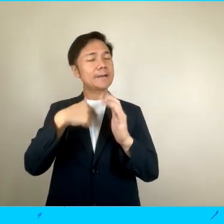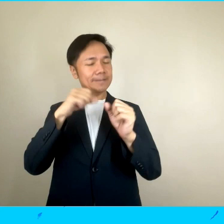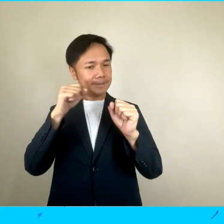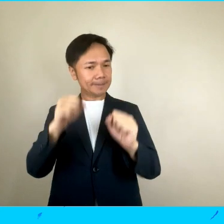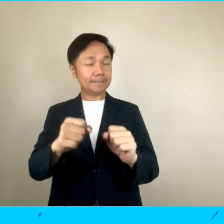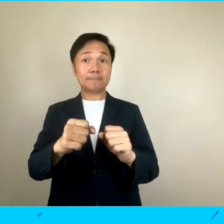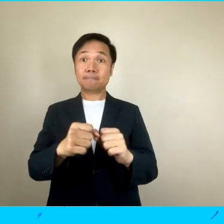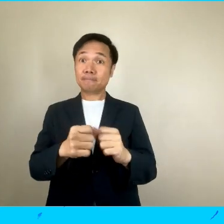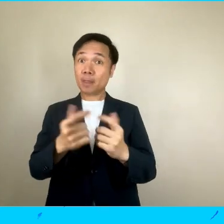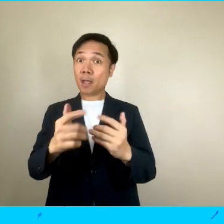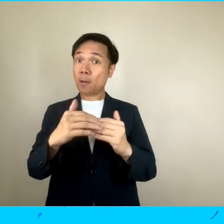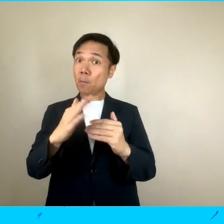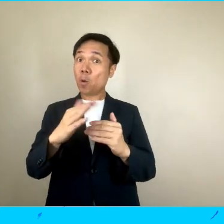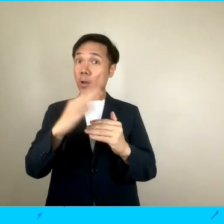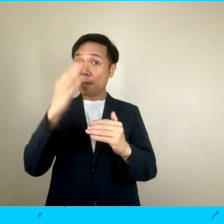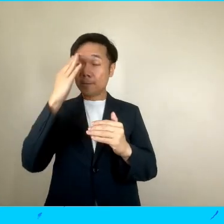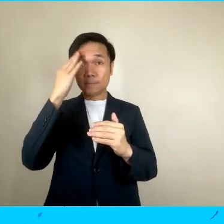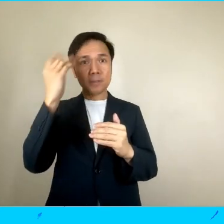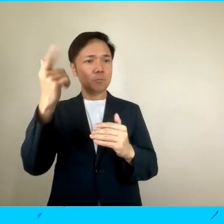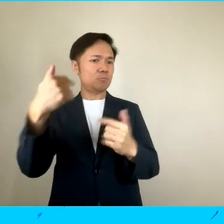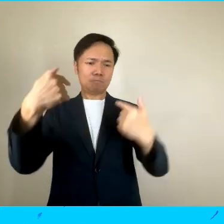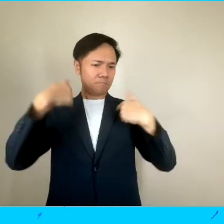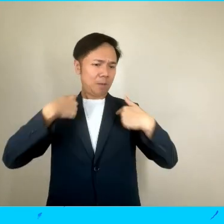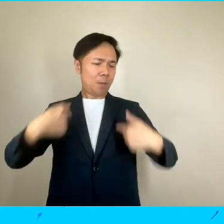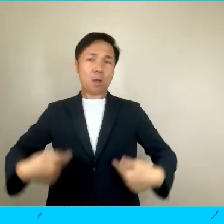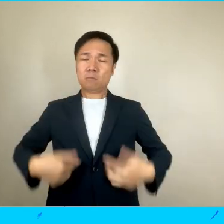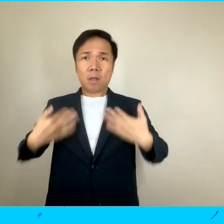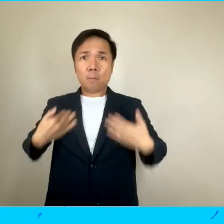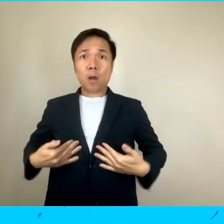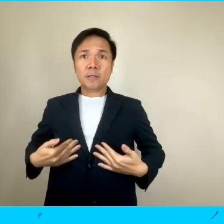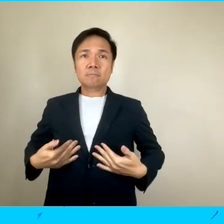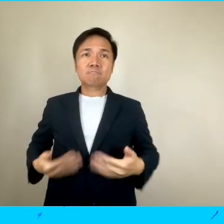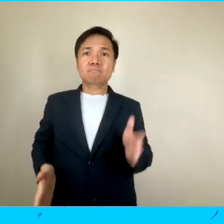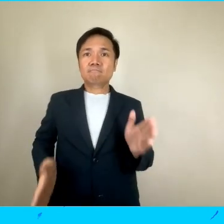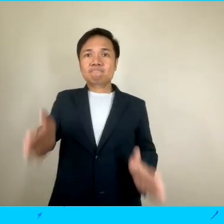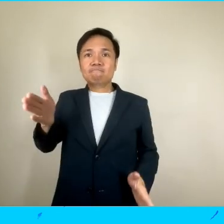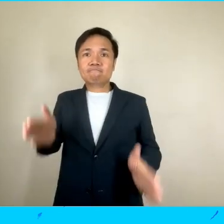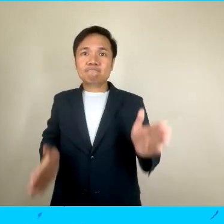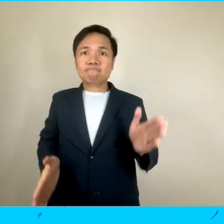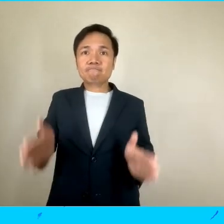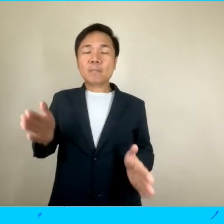mon projet, je peux continuer à comprendre que ce ne sont pas